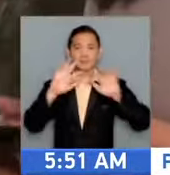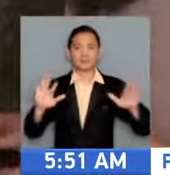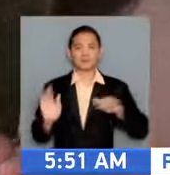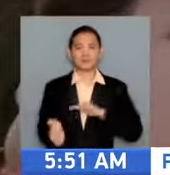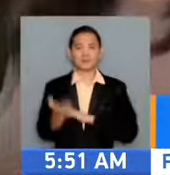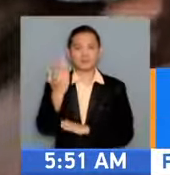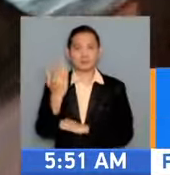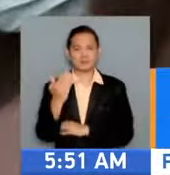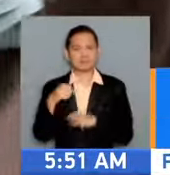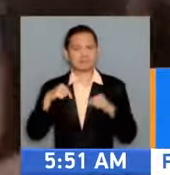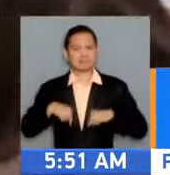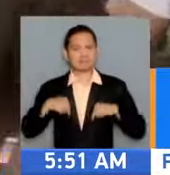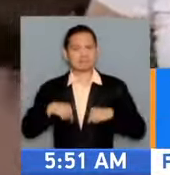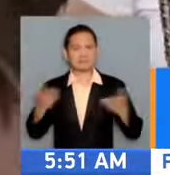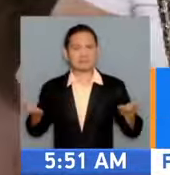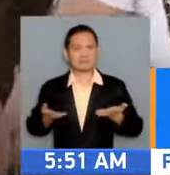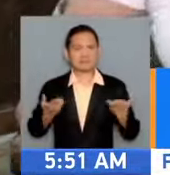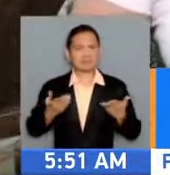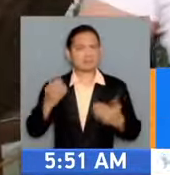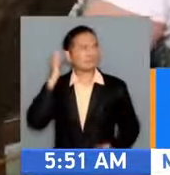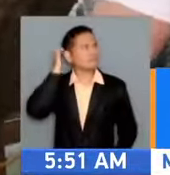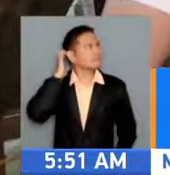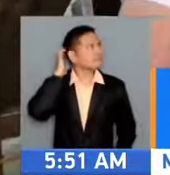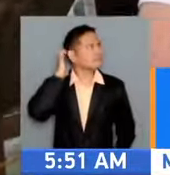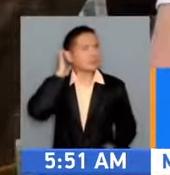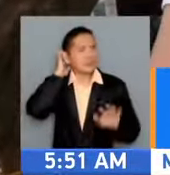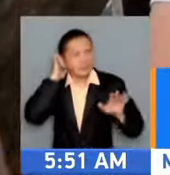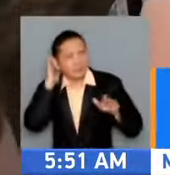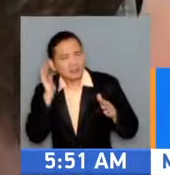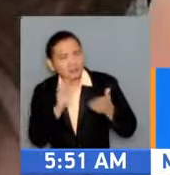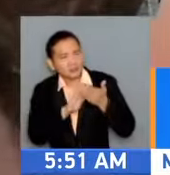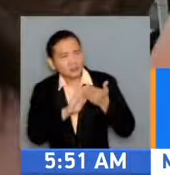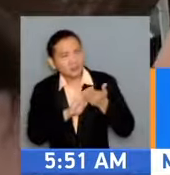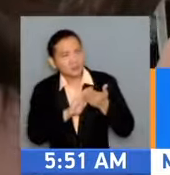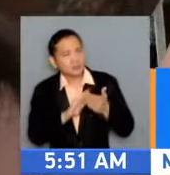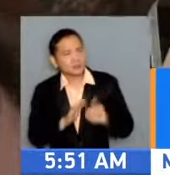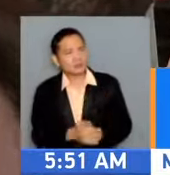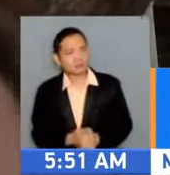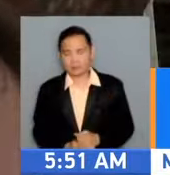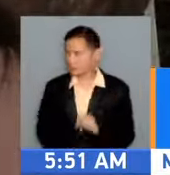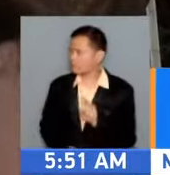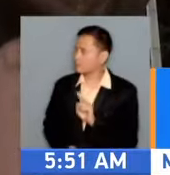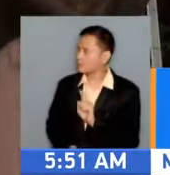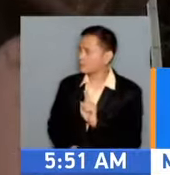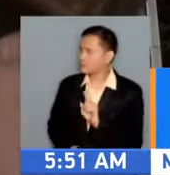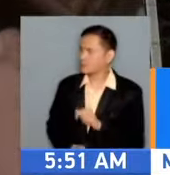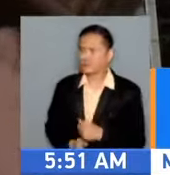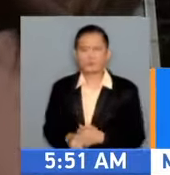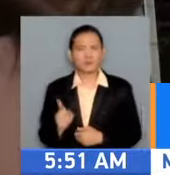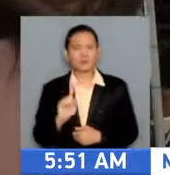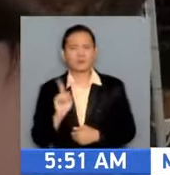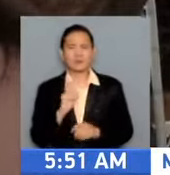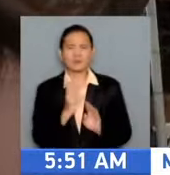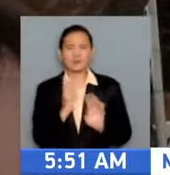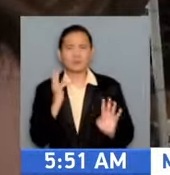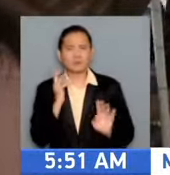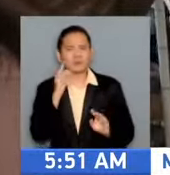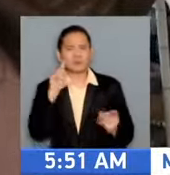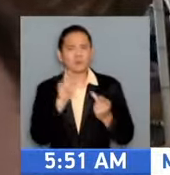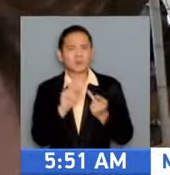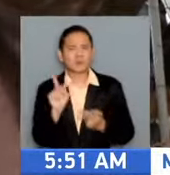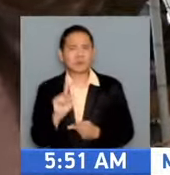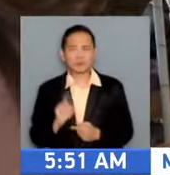pero... ma'am, excuse me po. Yes po. Ano po itong pila na to? Ha? Pila? Pila po